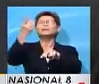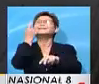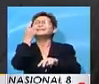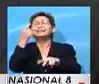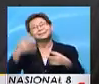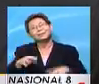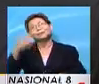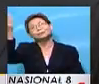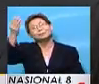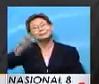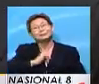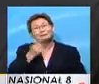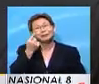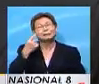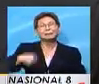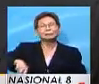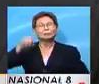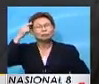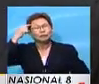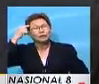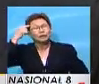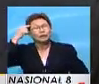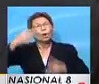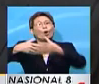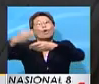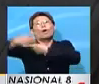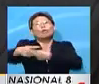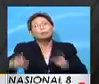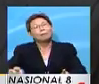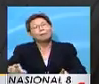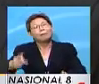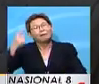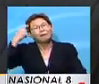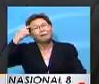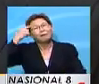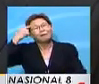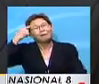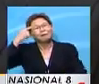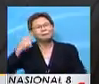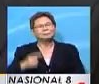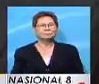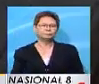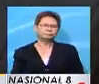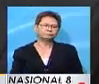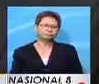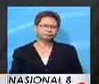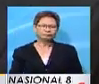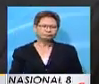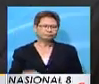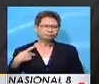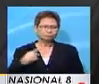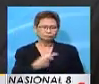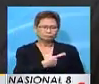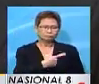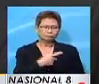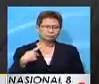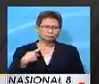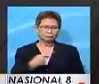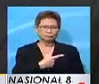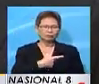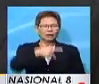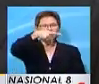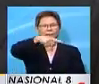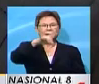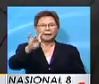pun kita kena fikir di luar kotak dengan beach Craft kita pun tak boleh menyayangi p8